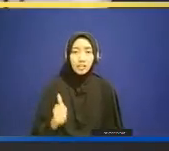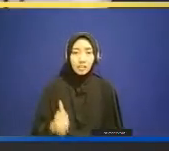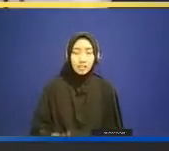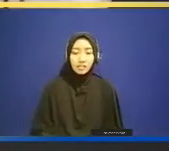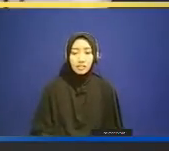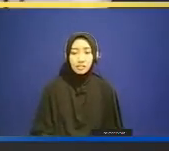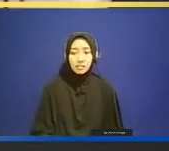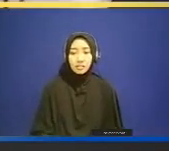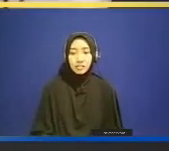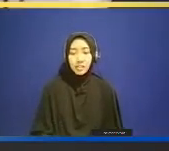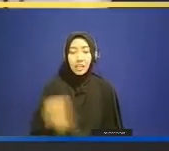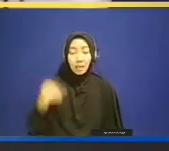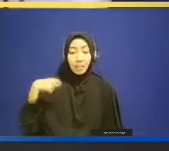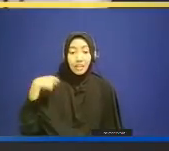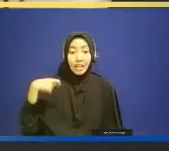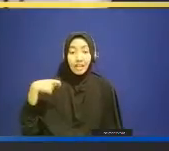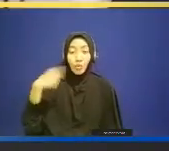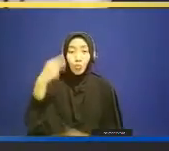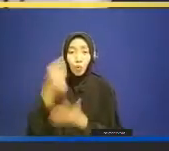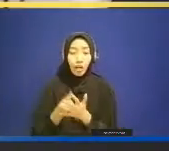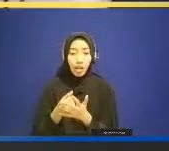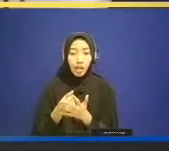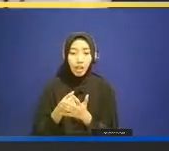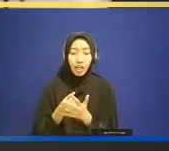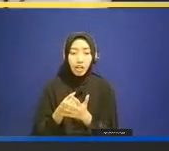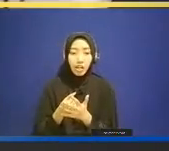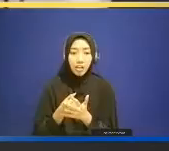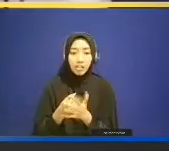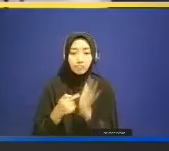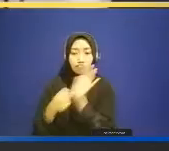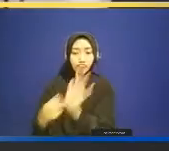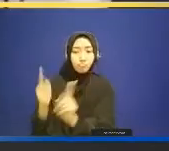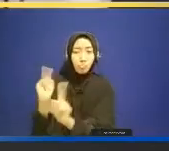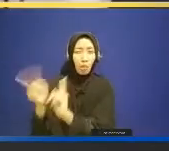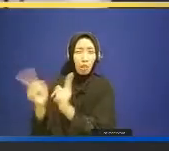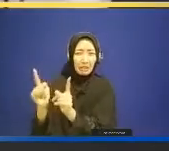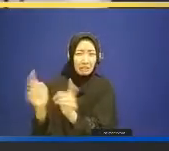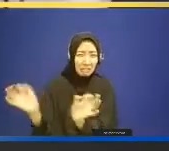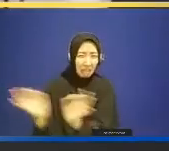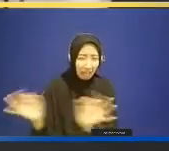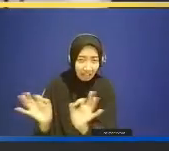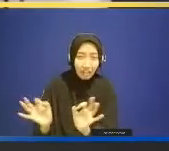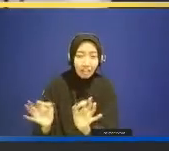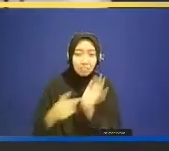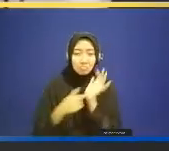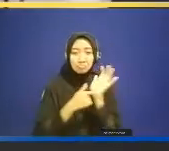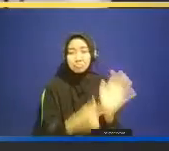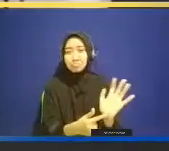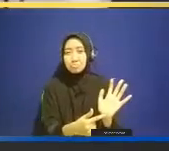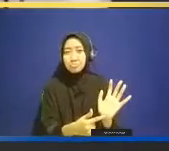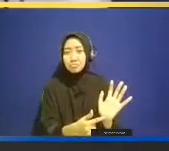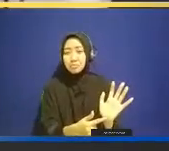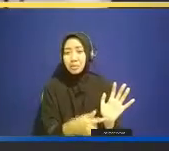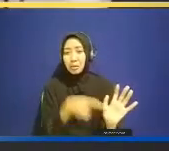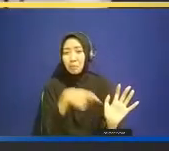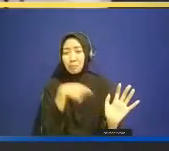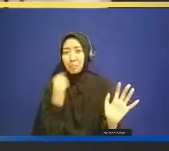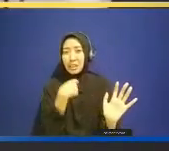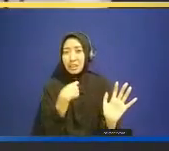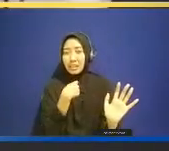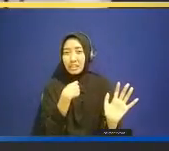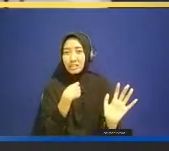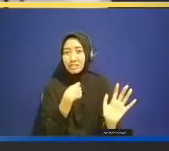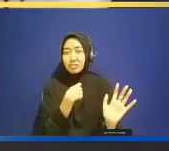tapi kementerian keuangan jangan Entertainment politisi jangan Entertainment para menteri